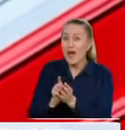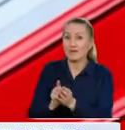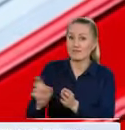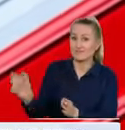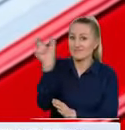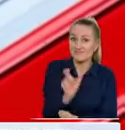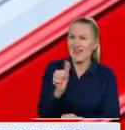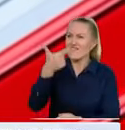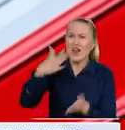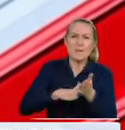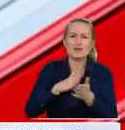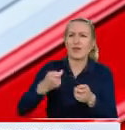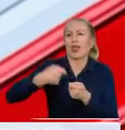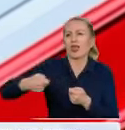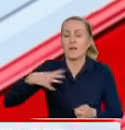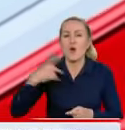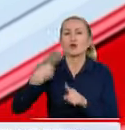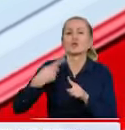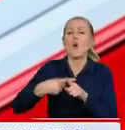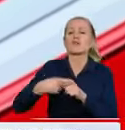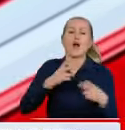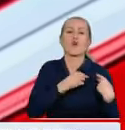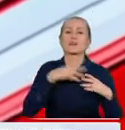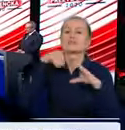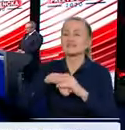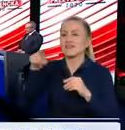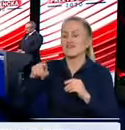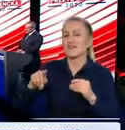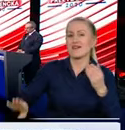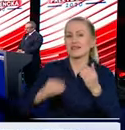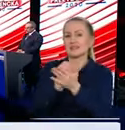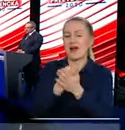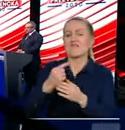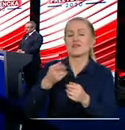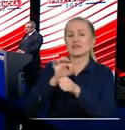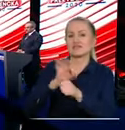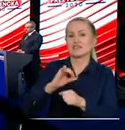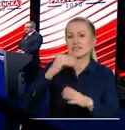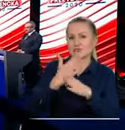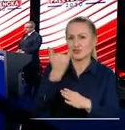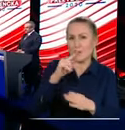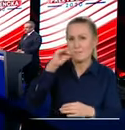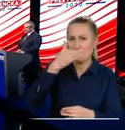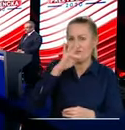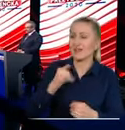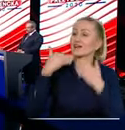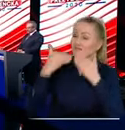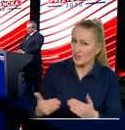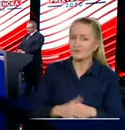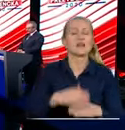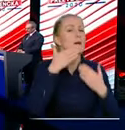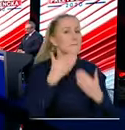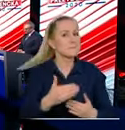zwłoki członka Komisji do Spraw Pedofilii. Wreszcie po tylu miesiącach zaczęliście bronić Polski. Bardzo dziękujemy. Robert Biedroń teraz